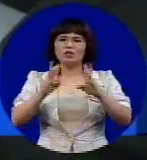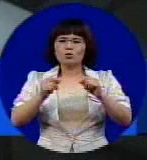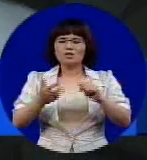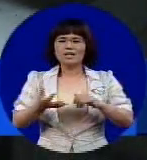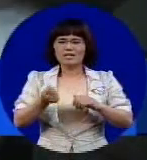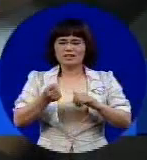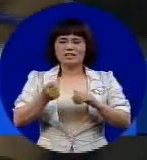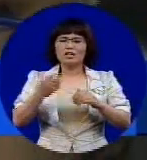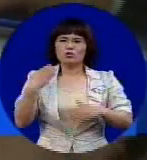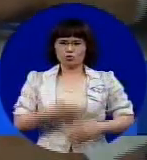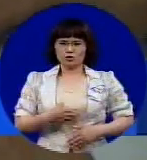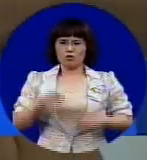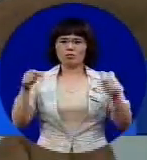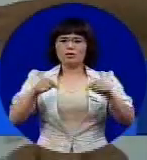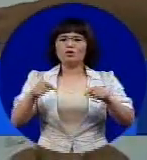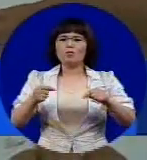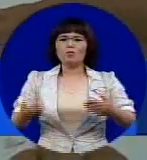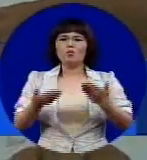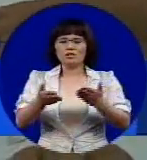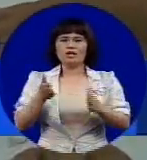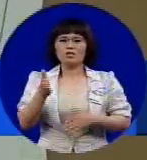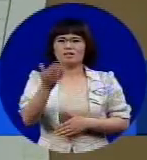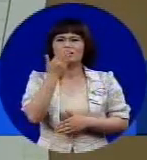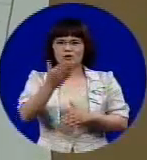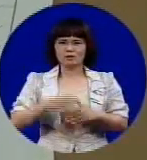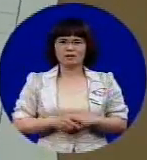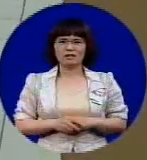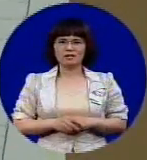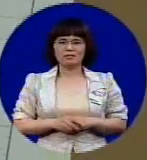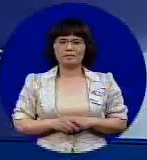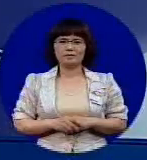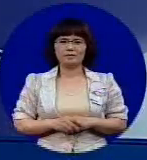토지 소재지 구청 민원봉사과에서 할 수 있습니다.